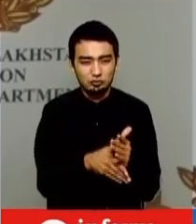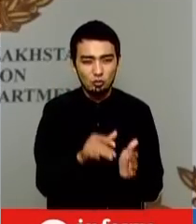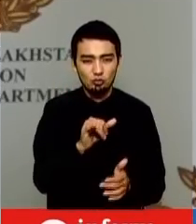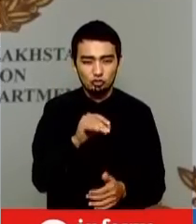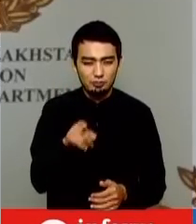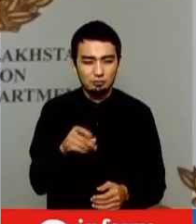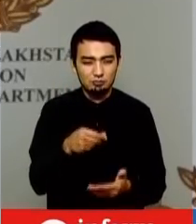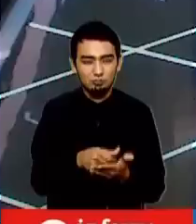возместил.